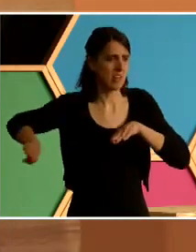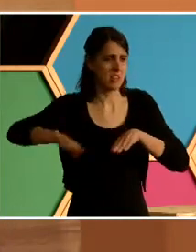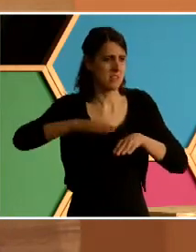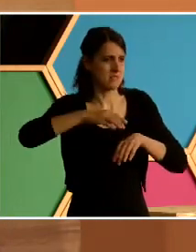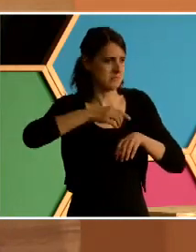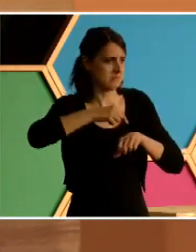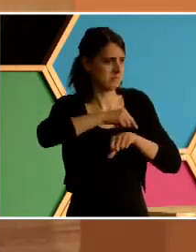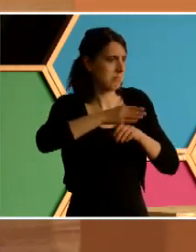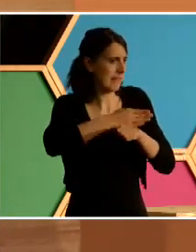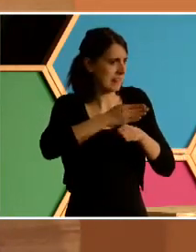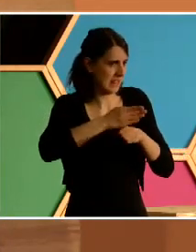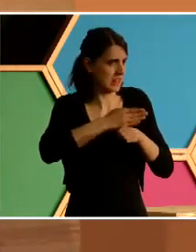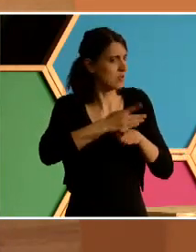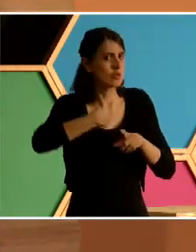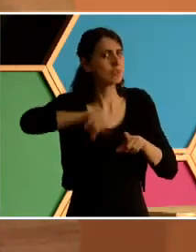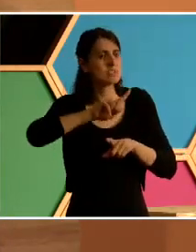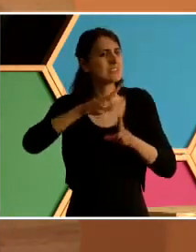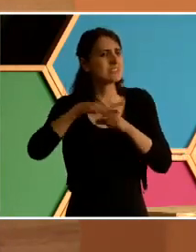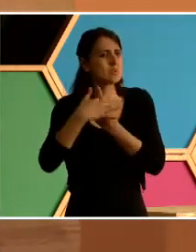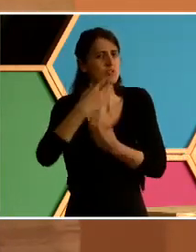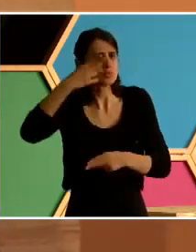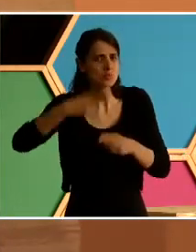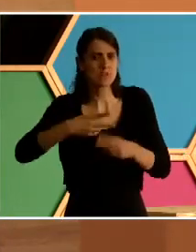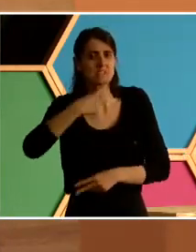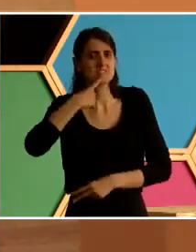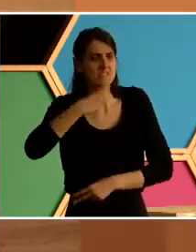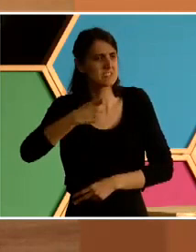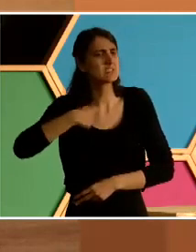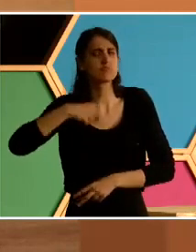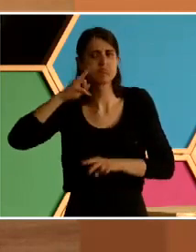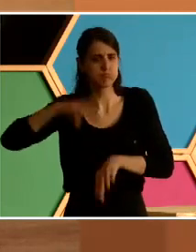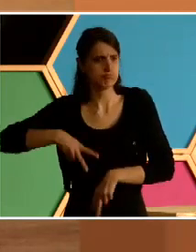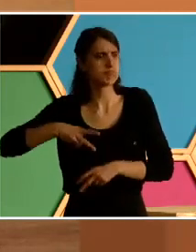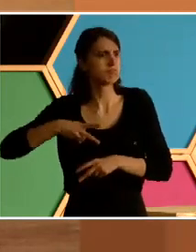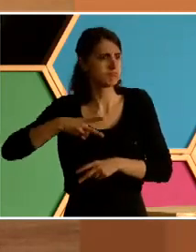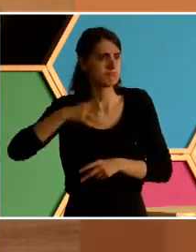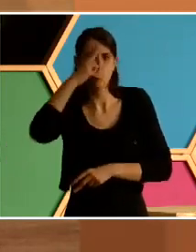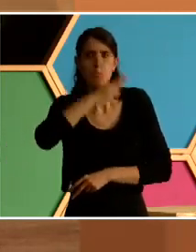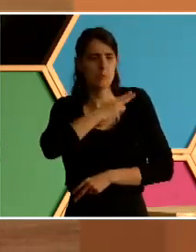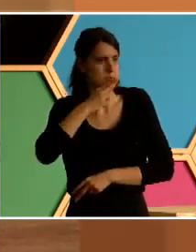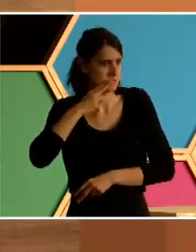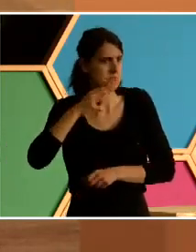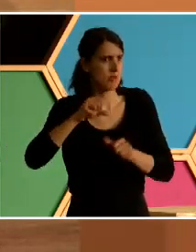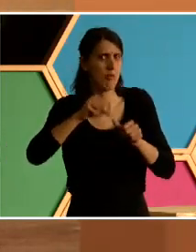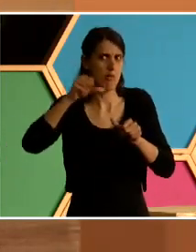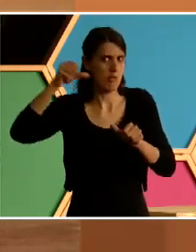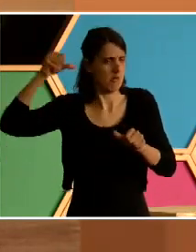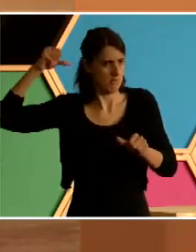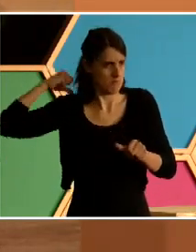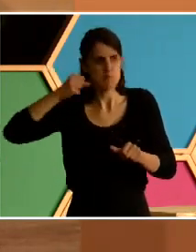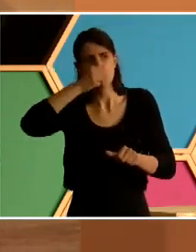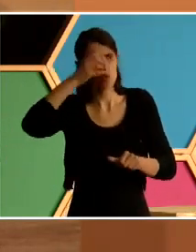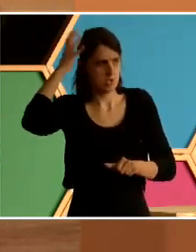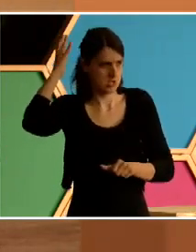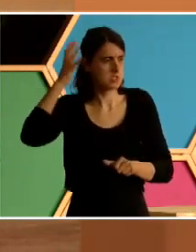en les situacions més dures i més difícils, i no parlo només d'ara, sinó de molts anys enrere, perquè són moltes ja les batalles que hem compartit.